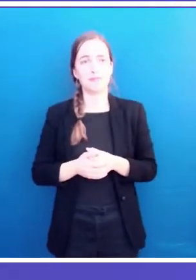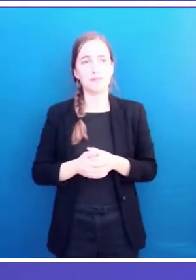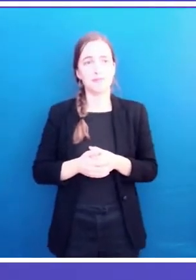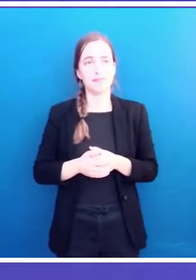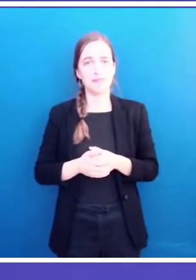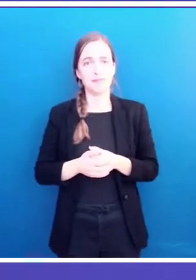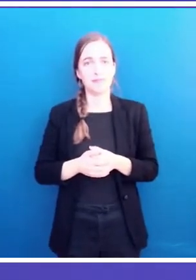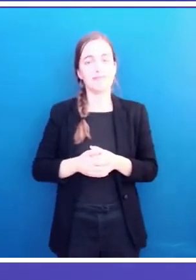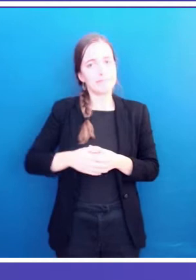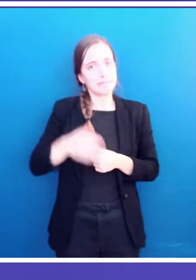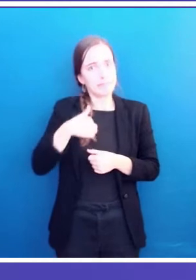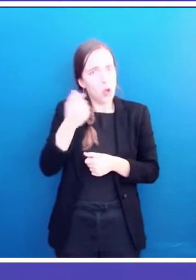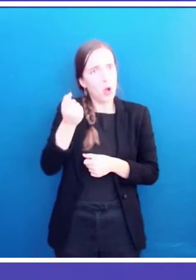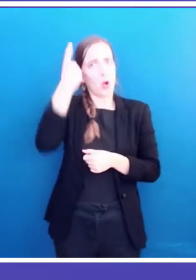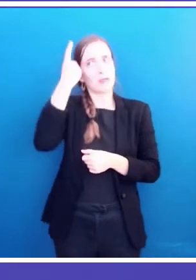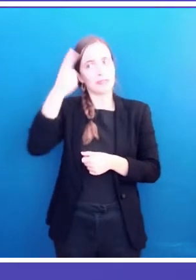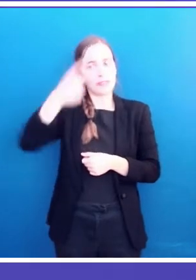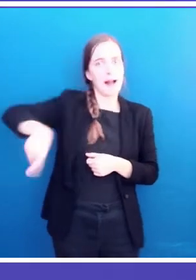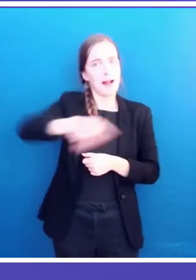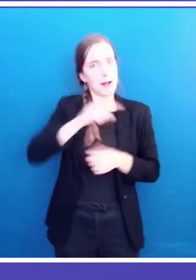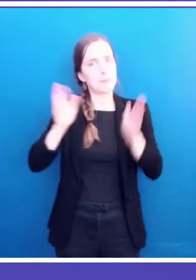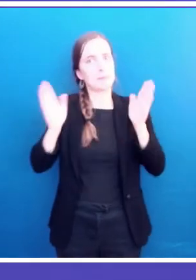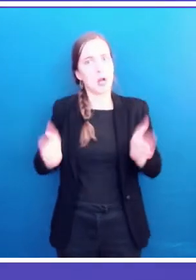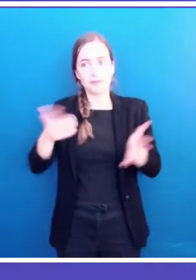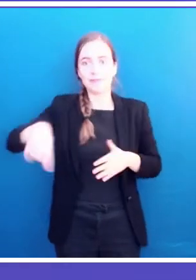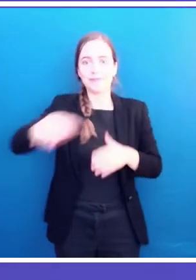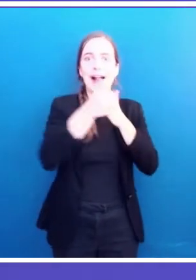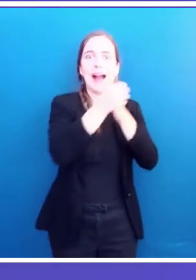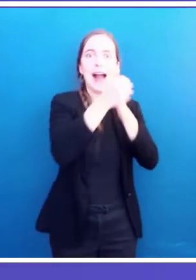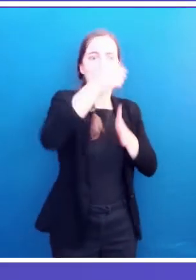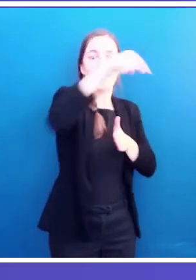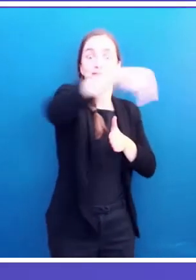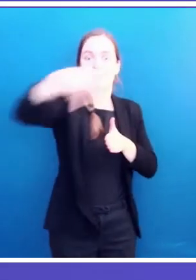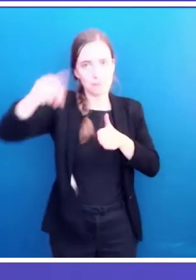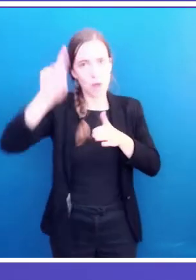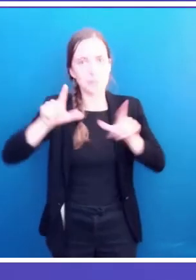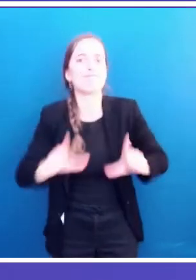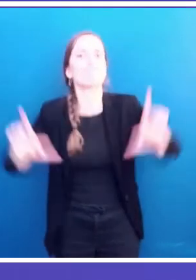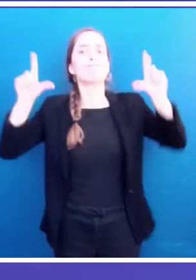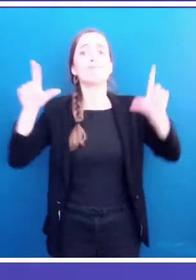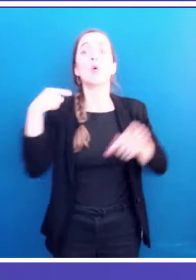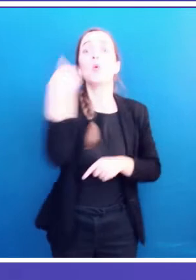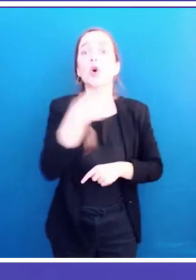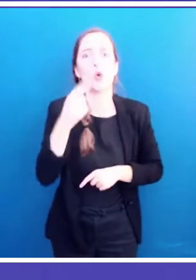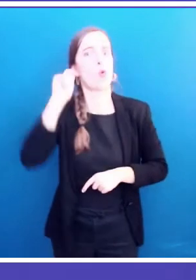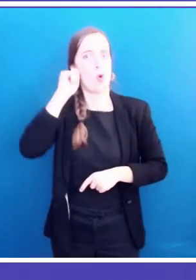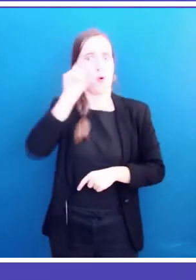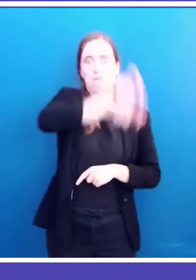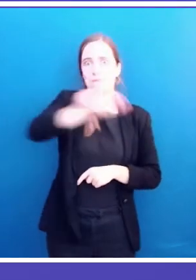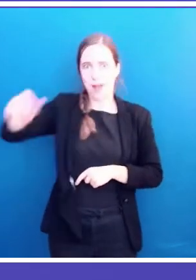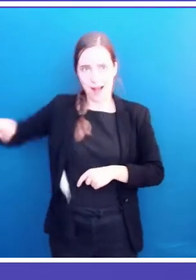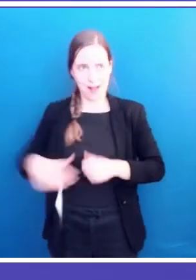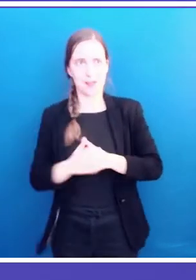هذه الحوكمة التشاركية التي تفترض مساحة كبرى للنساء وللمدن. بهذه الطريقة